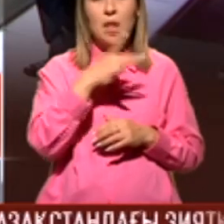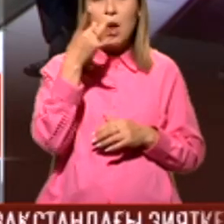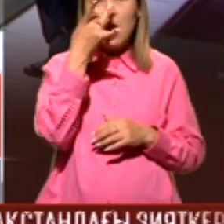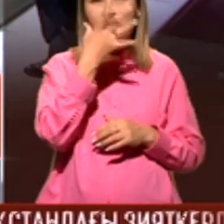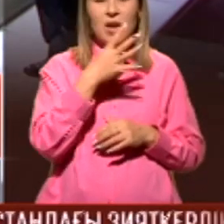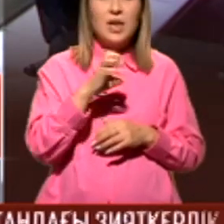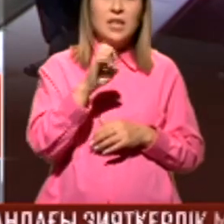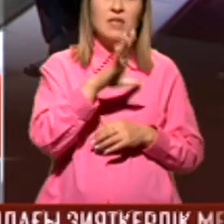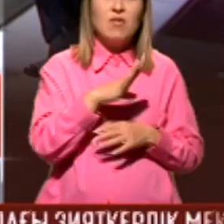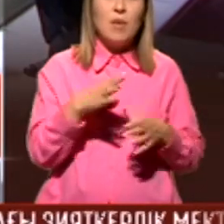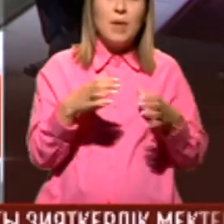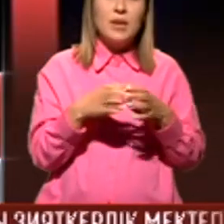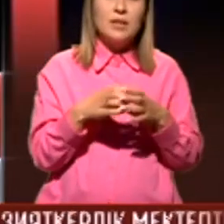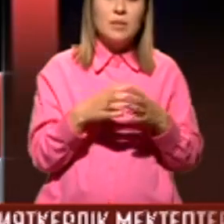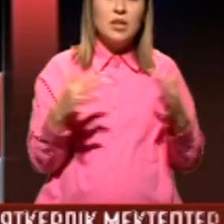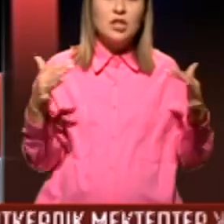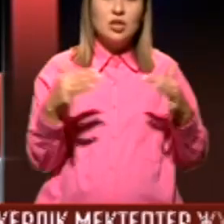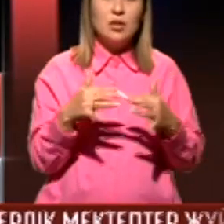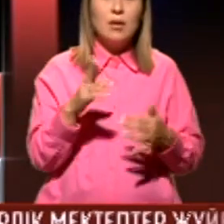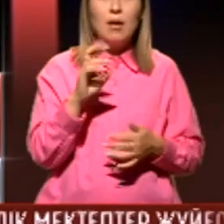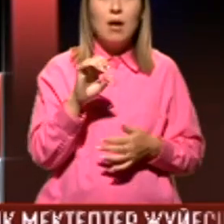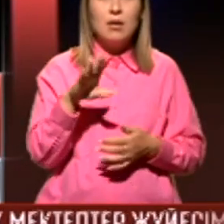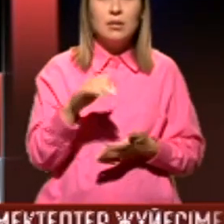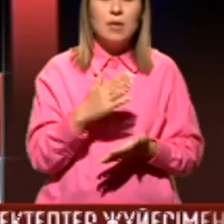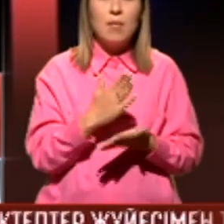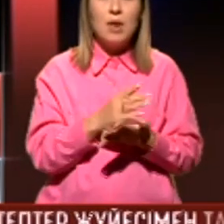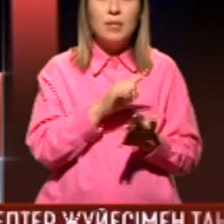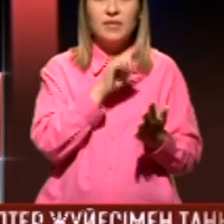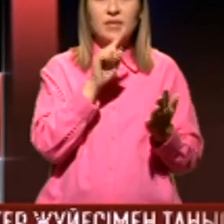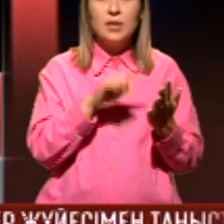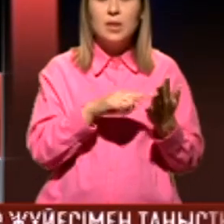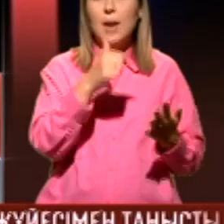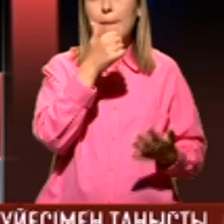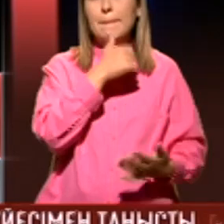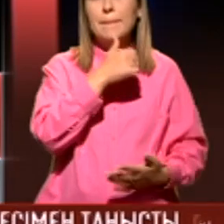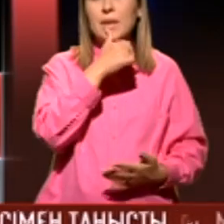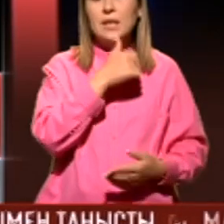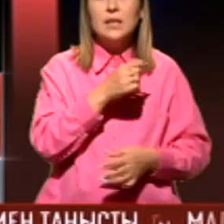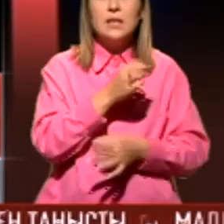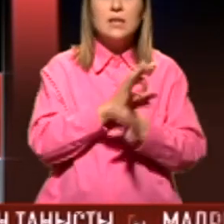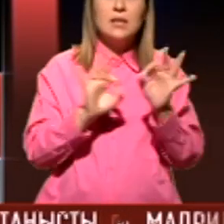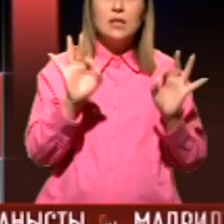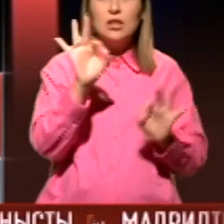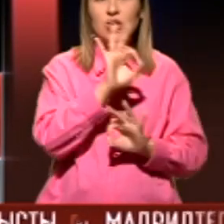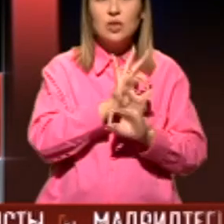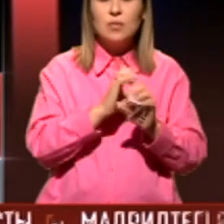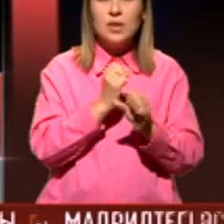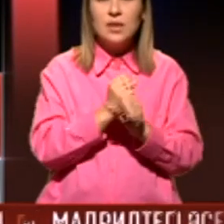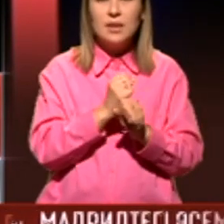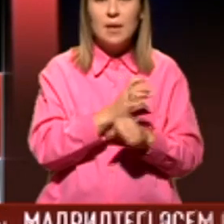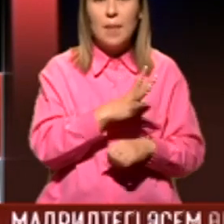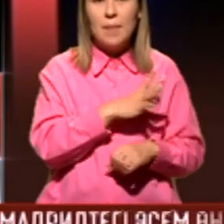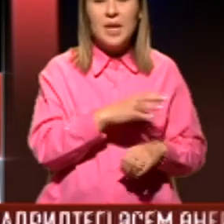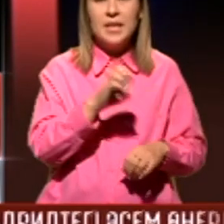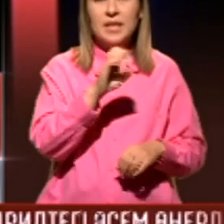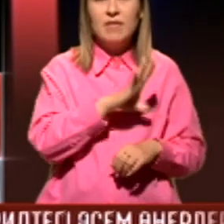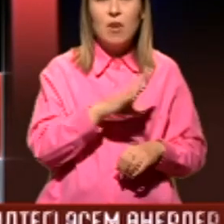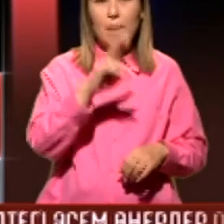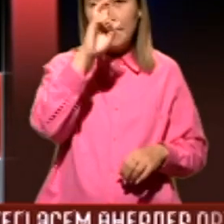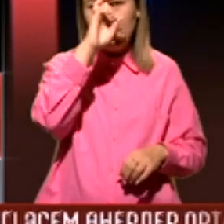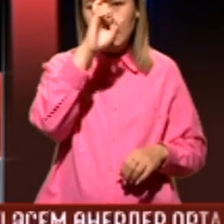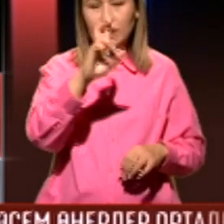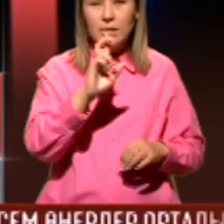Еуропаның жаңағы дипломаттары жиналады да, сол карта бар ма бізде, шығарыңыздаршы? Сызғышпен сызғышпен. Иә, сіз сол картаны шығарсаңыздар, мысалға Еуропа мемлекеттері